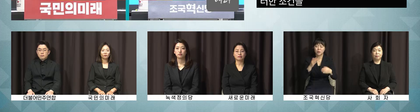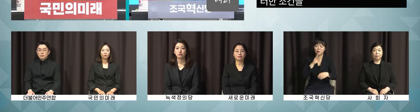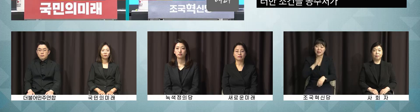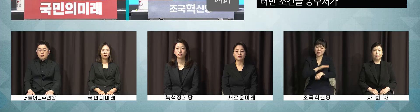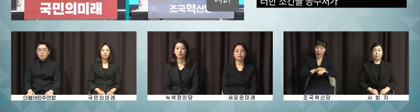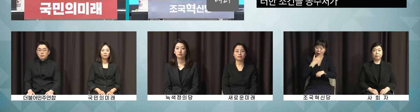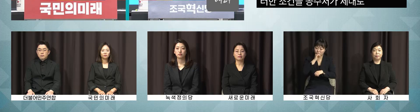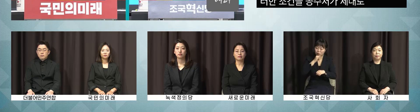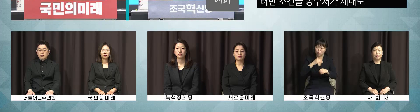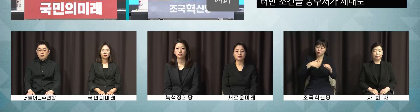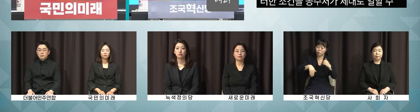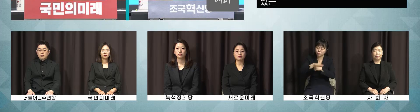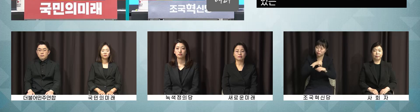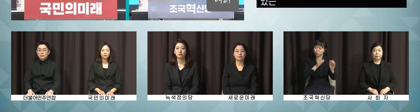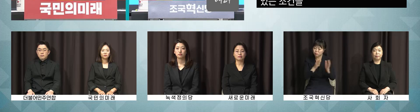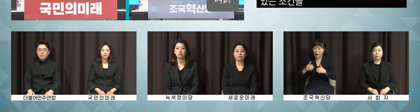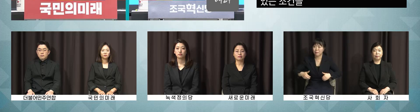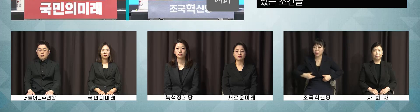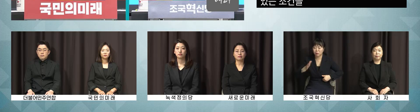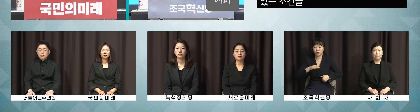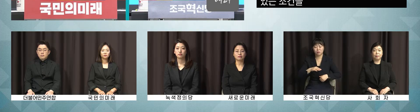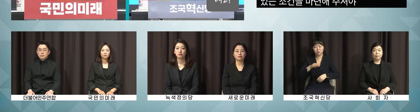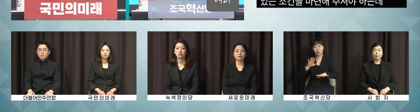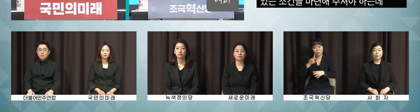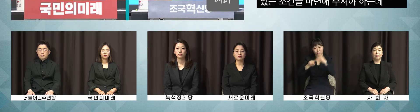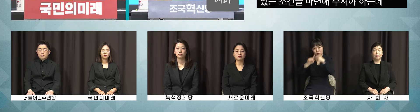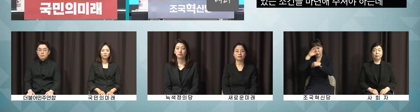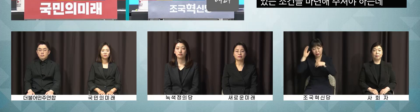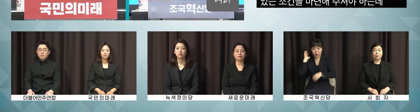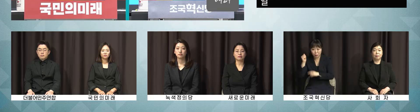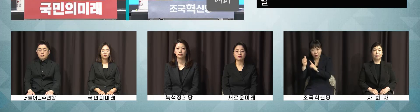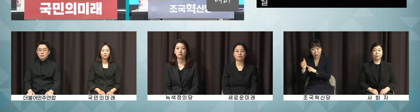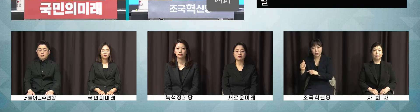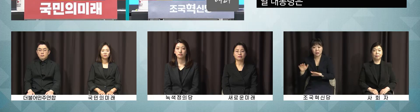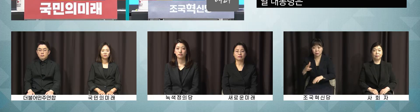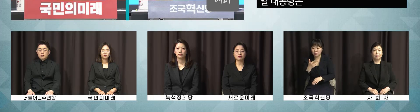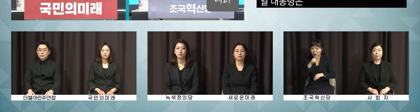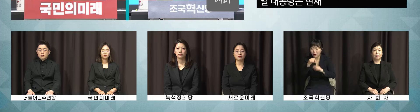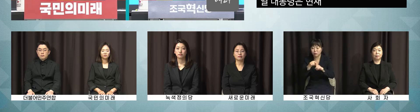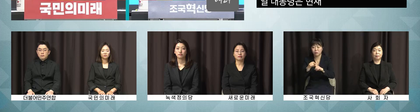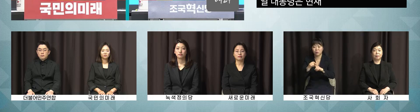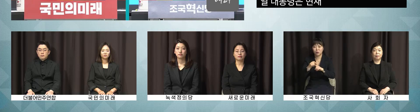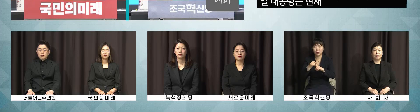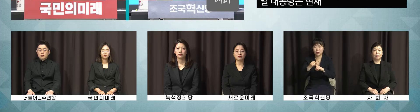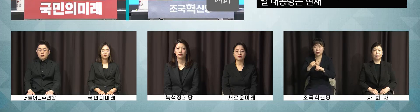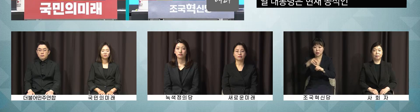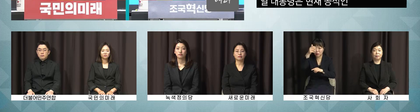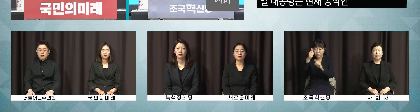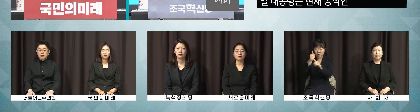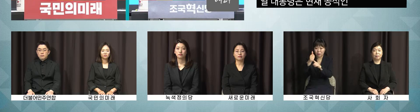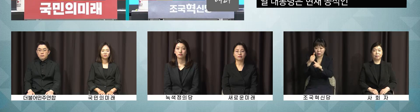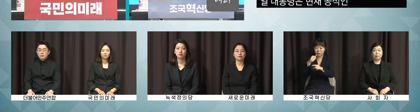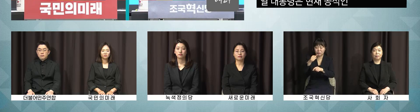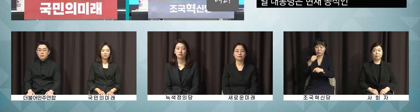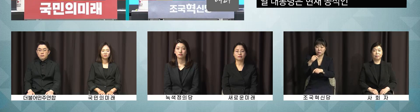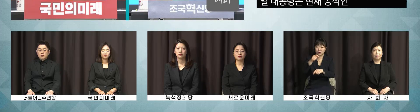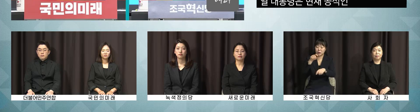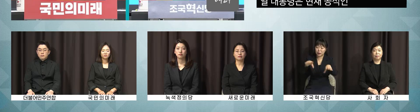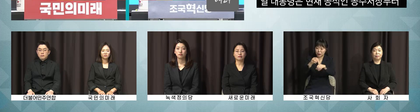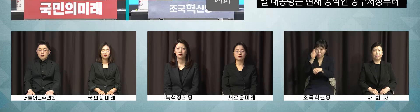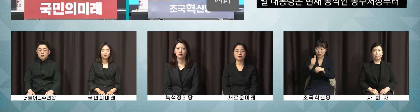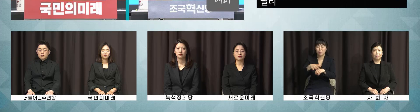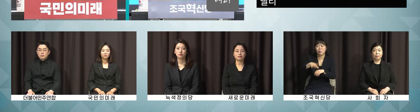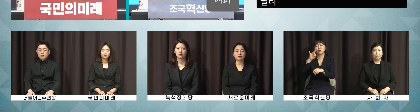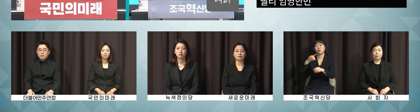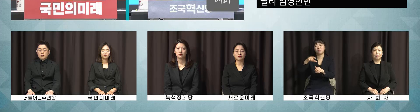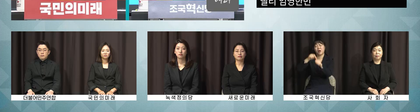일할 조건을 마련해 주셔야 되는데요. 윤석열 대통령께서는 현재 공석인 공수처장, 공수처차장부터 빨리 임명하시기